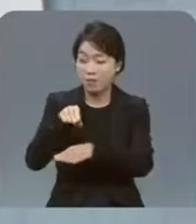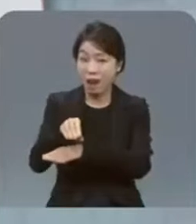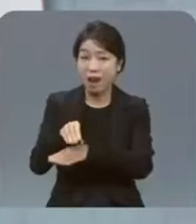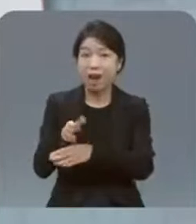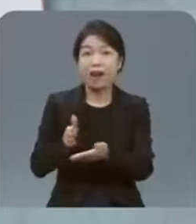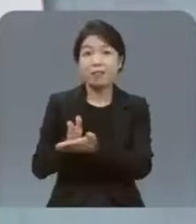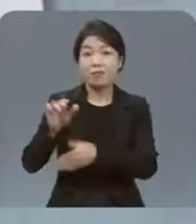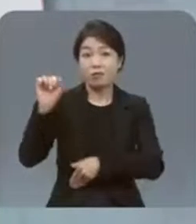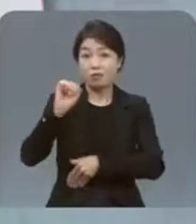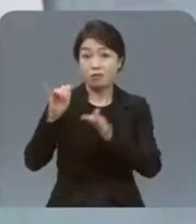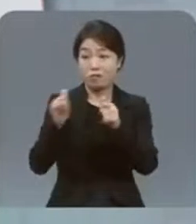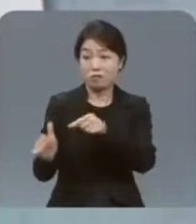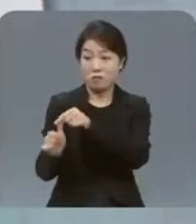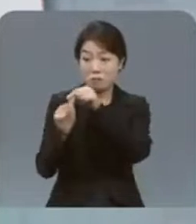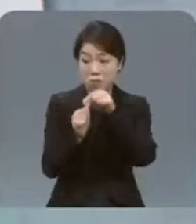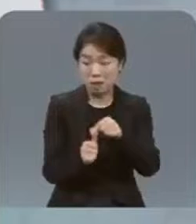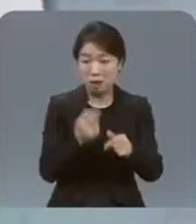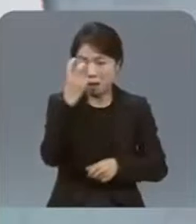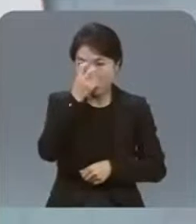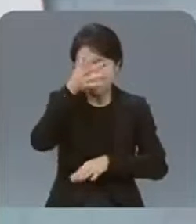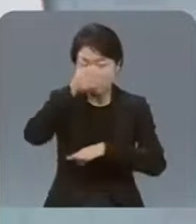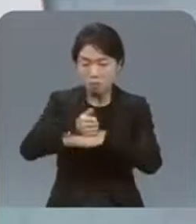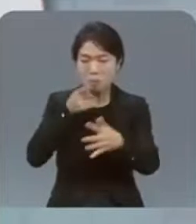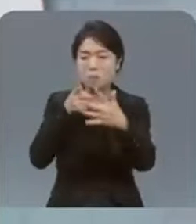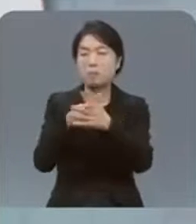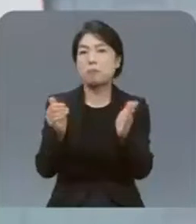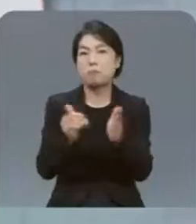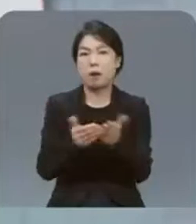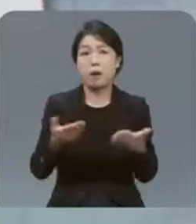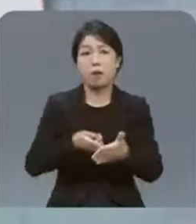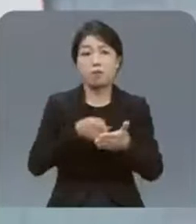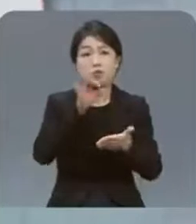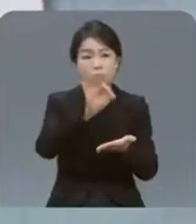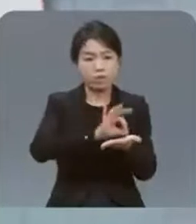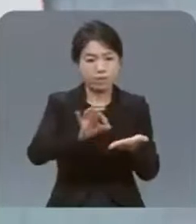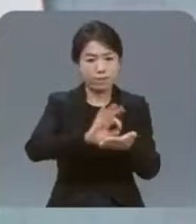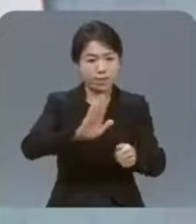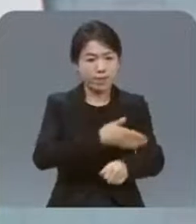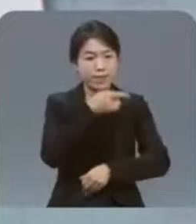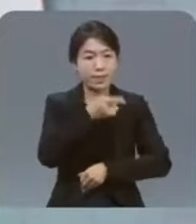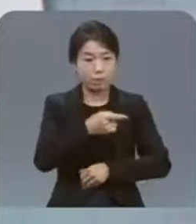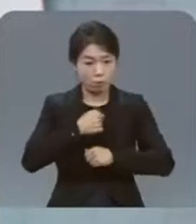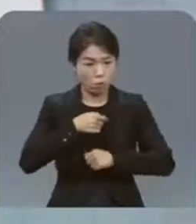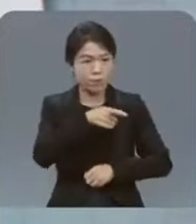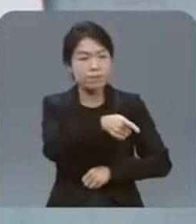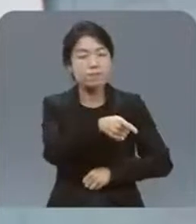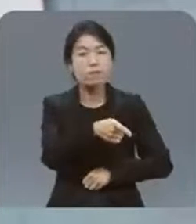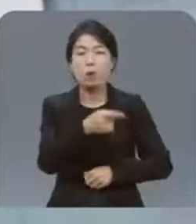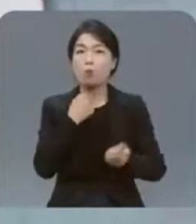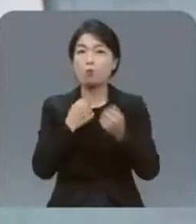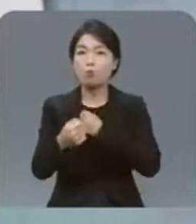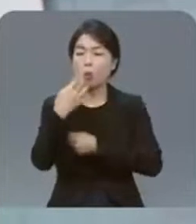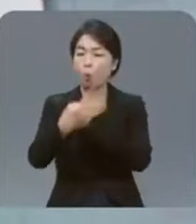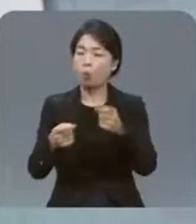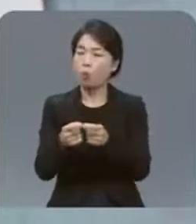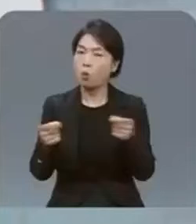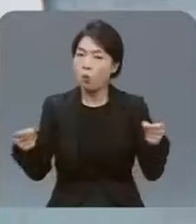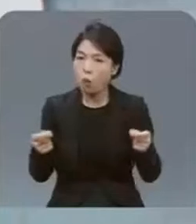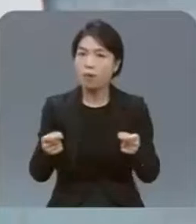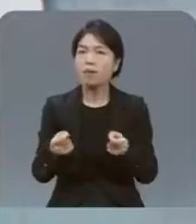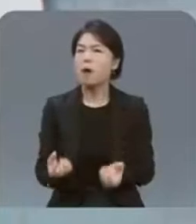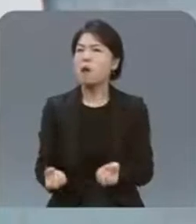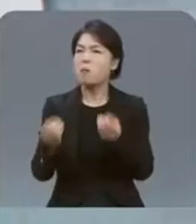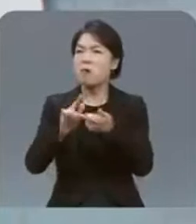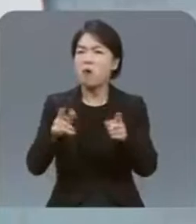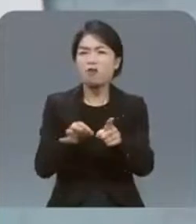사실이 감사 결과 드러났습니다 또 업무추진비를 잘못써서 경고조치를 받은 뒤에도 수년 동안 경조사비 등을 부당하게